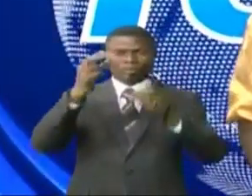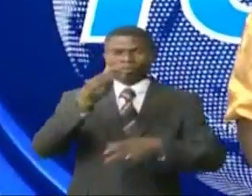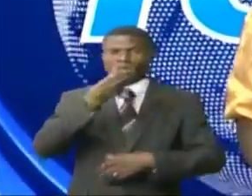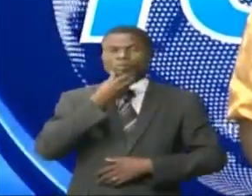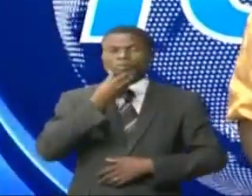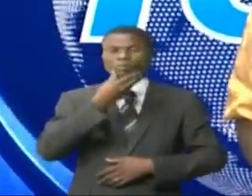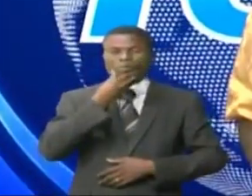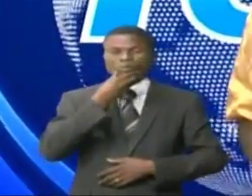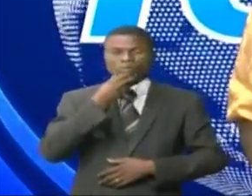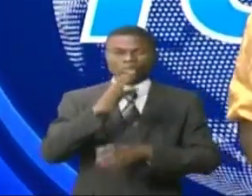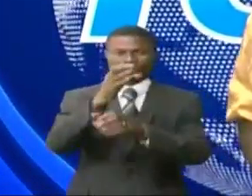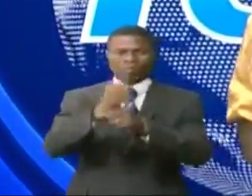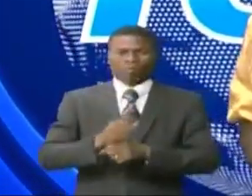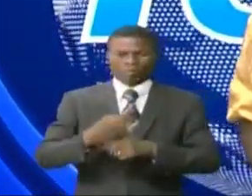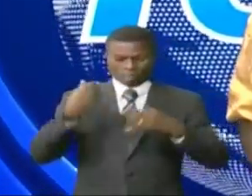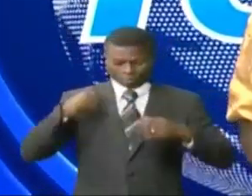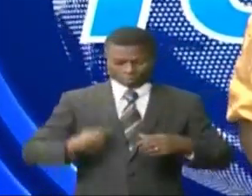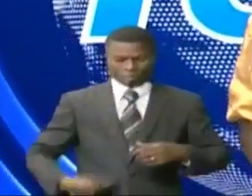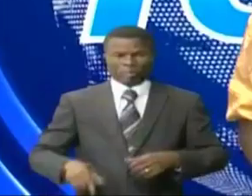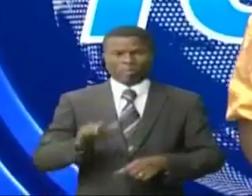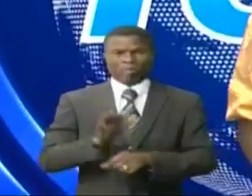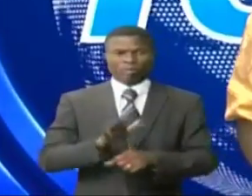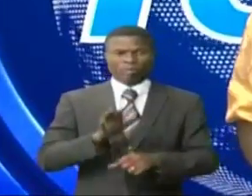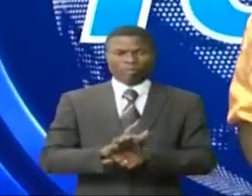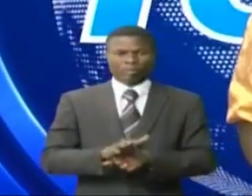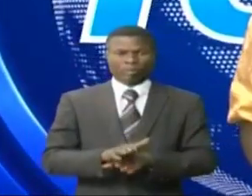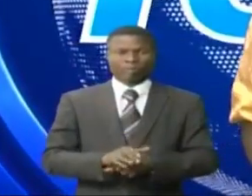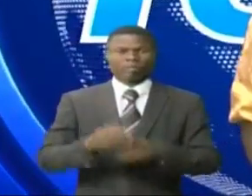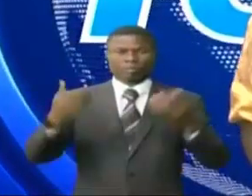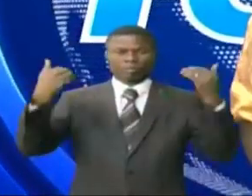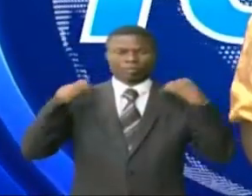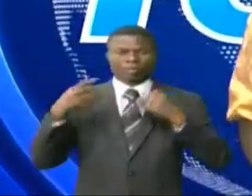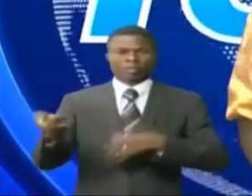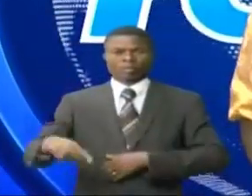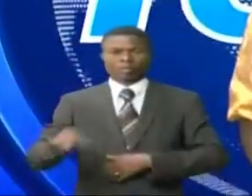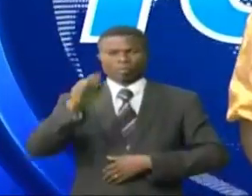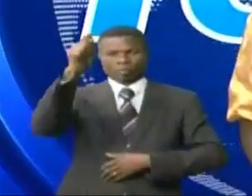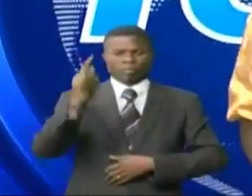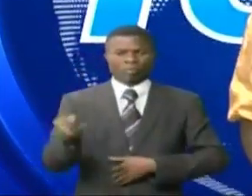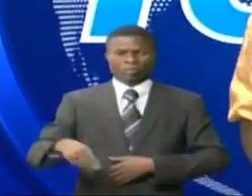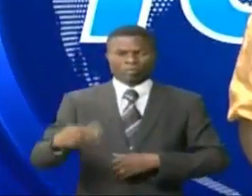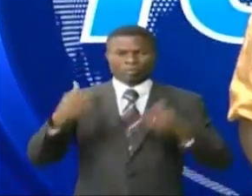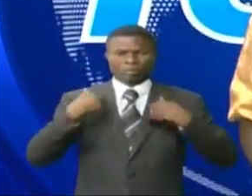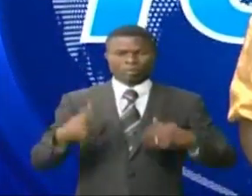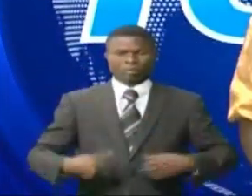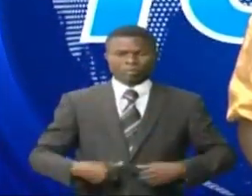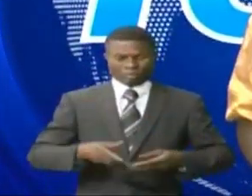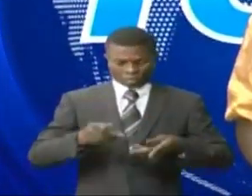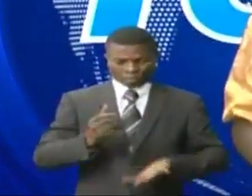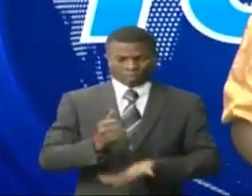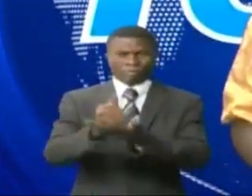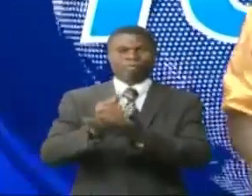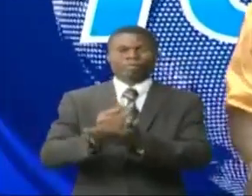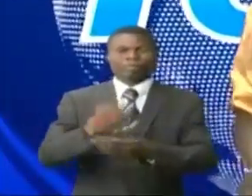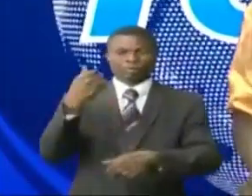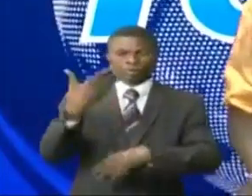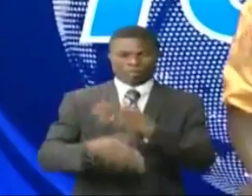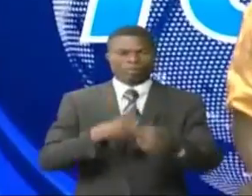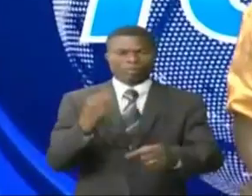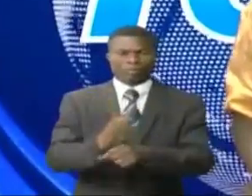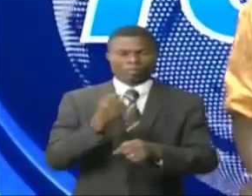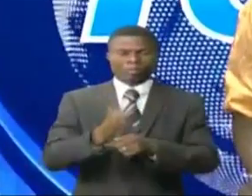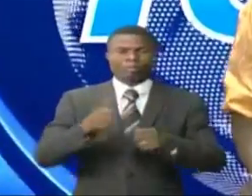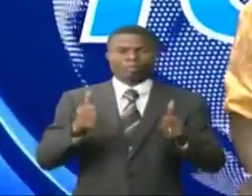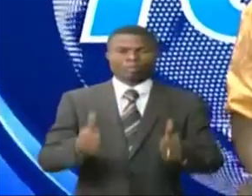été doté de tenues distinctives par la division provinciale de la santé pour lui permettre de bien faire